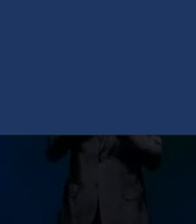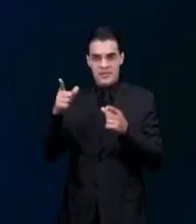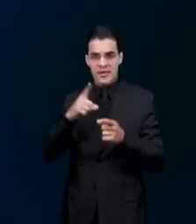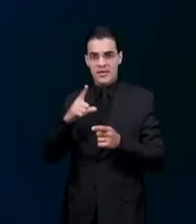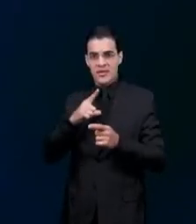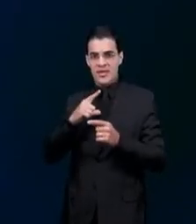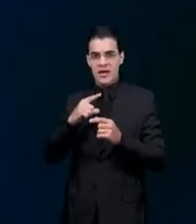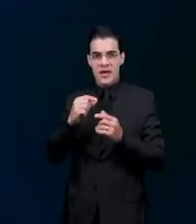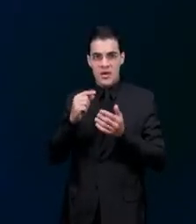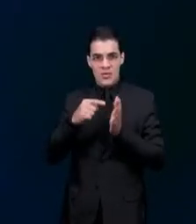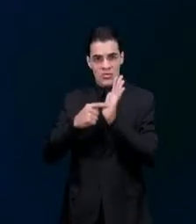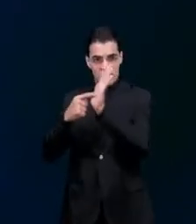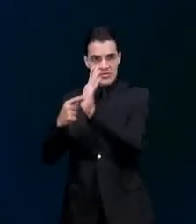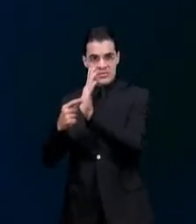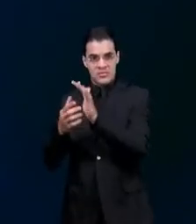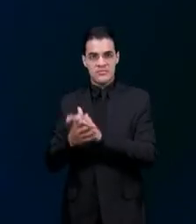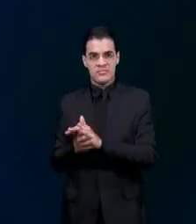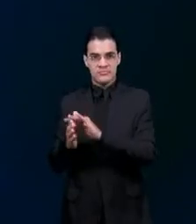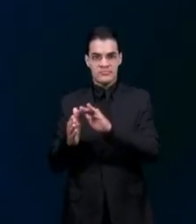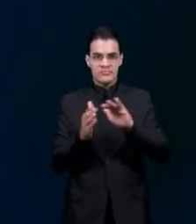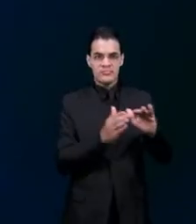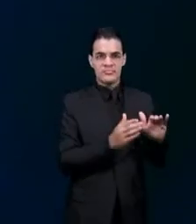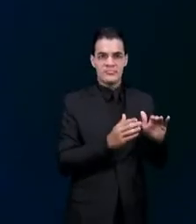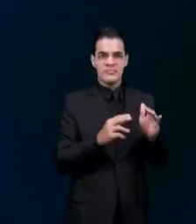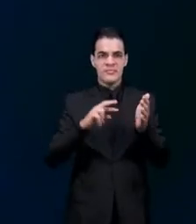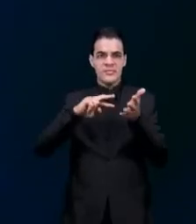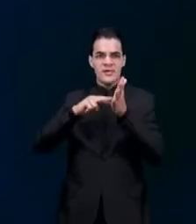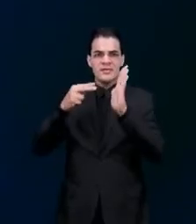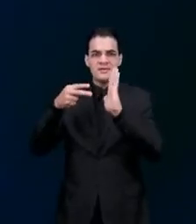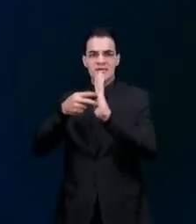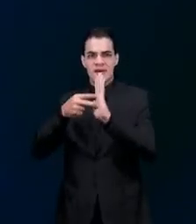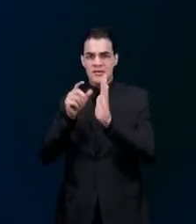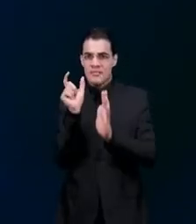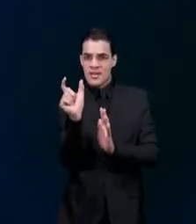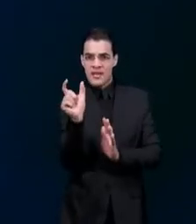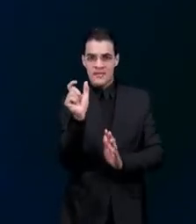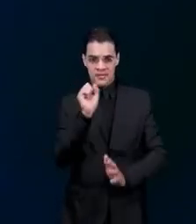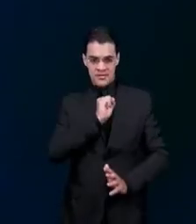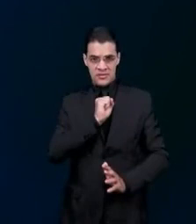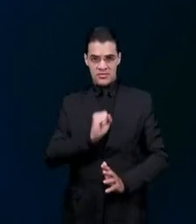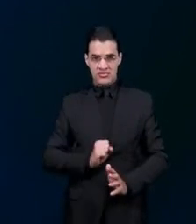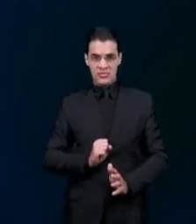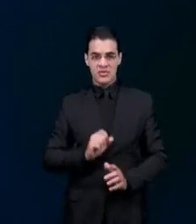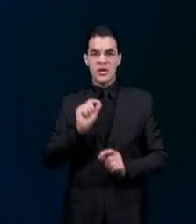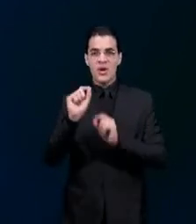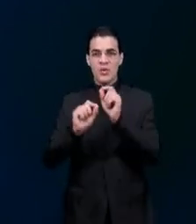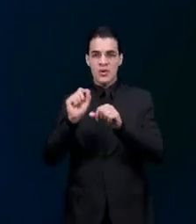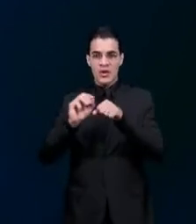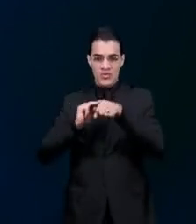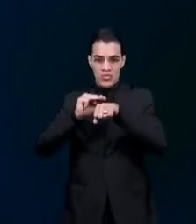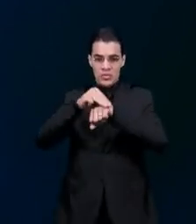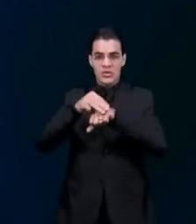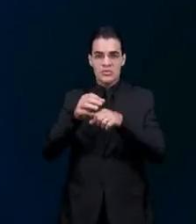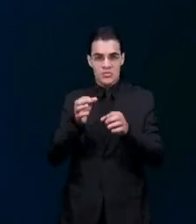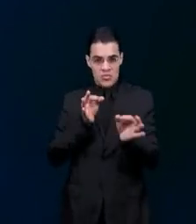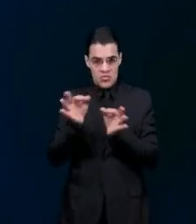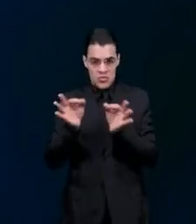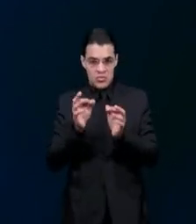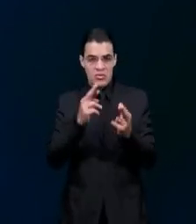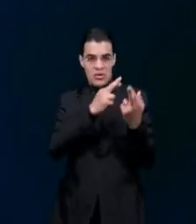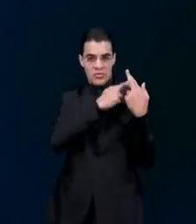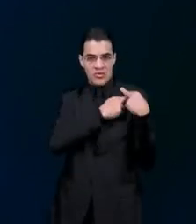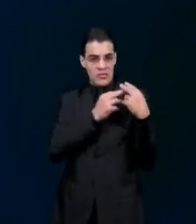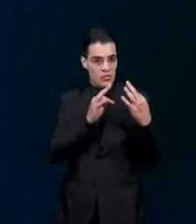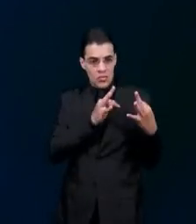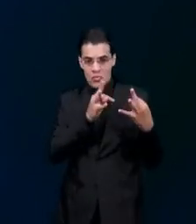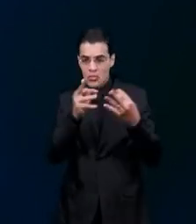staccarla. The significance of the word priest: he was a minister responsible for all the acts of